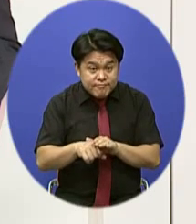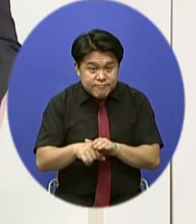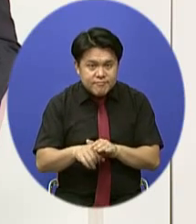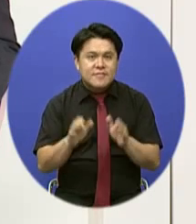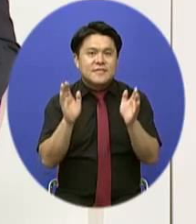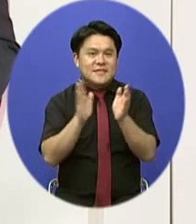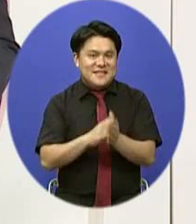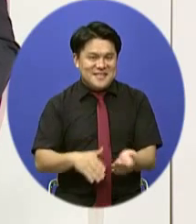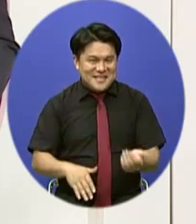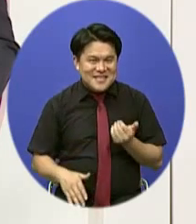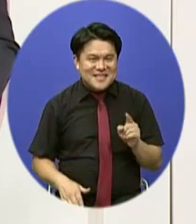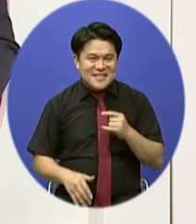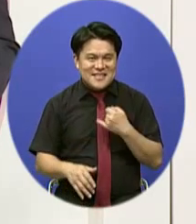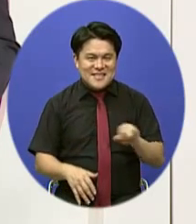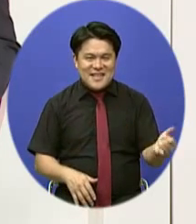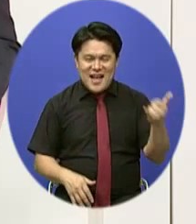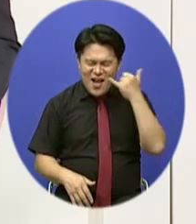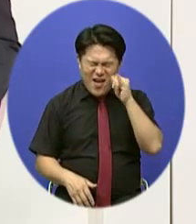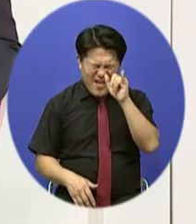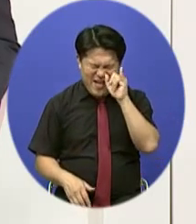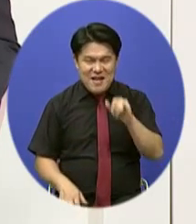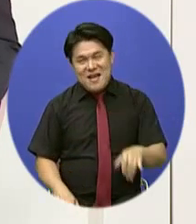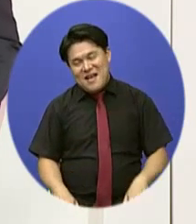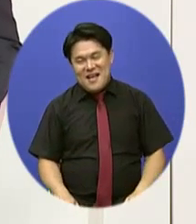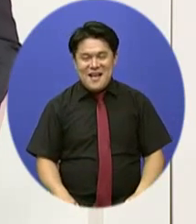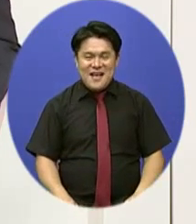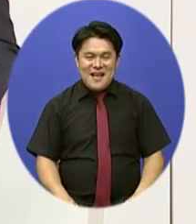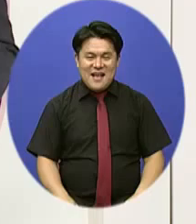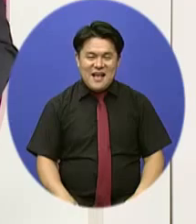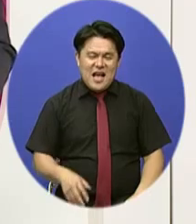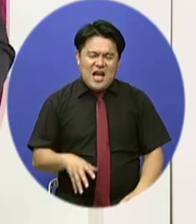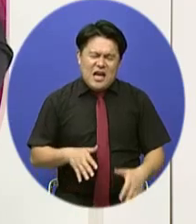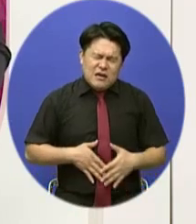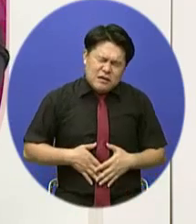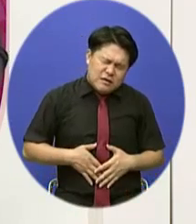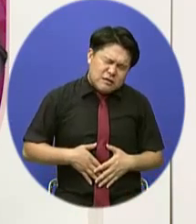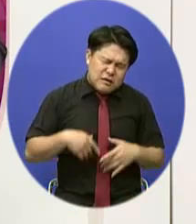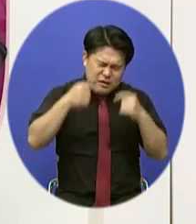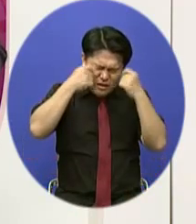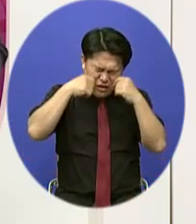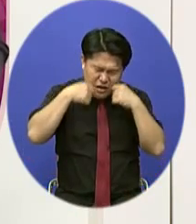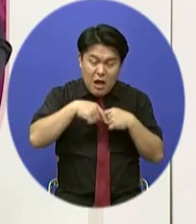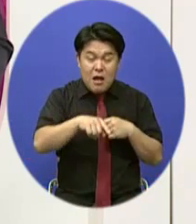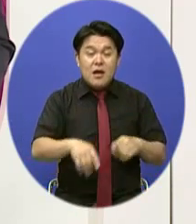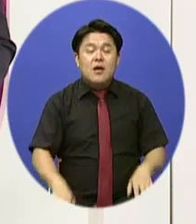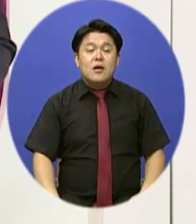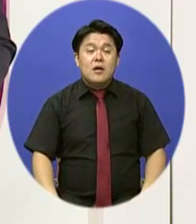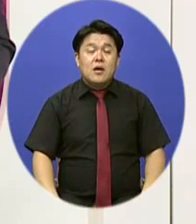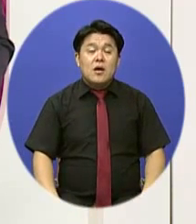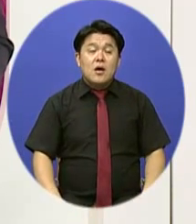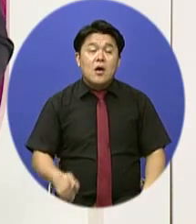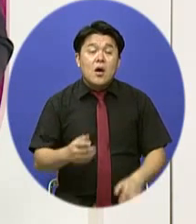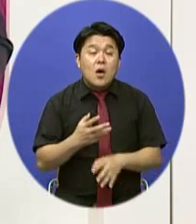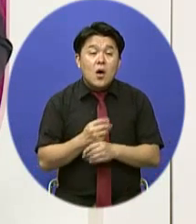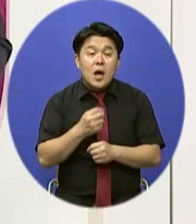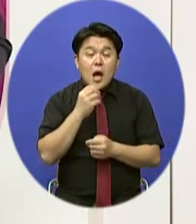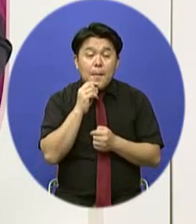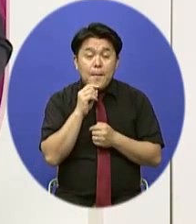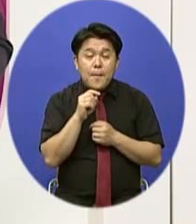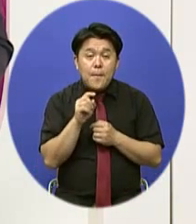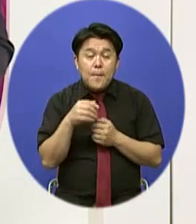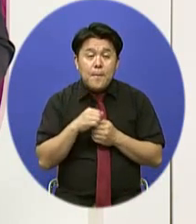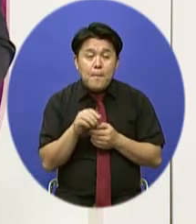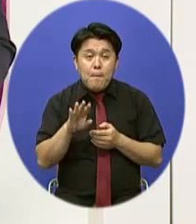방금 전에도 딸한테 전화하는데 막 배고파서 울고 그러대요. 아, 내가 100일이요. 100일이 언제죠?